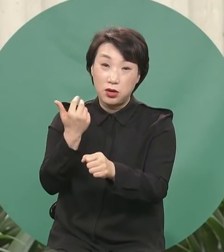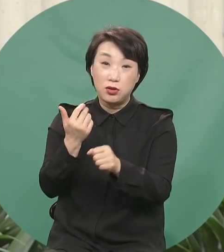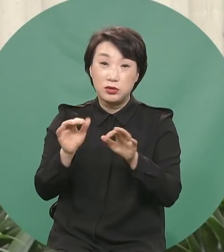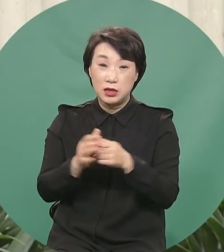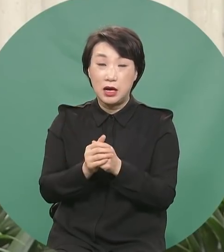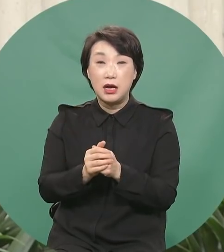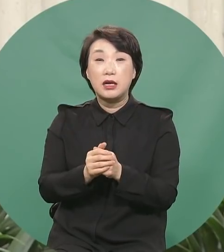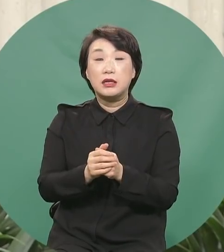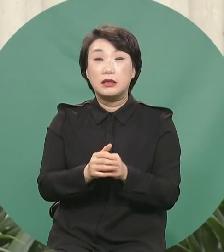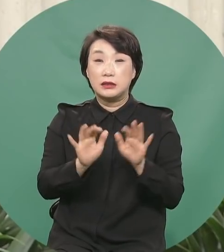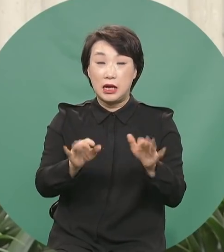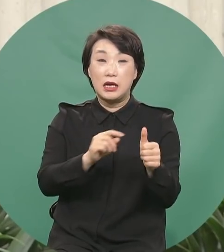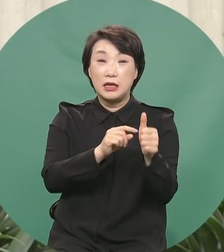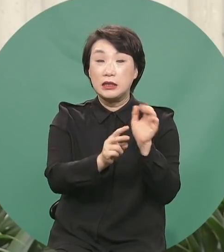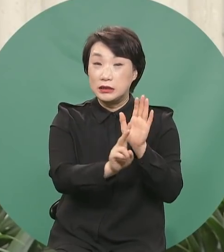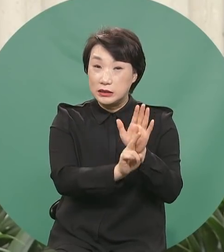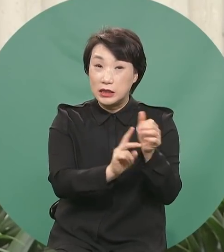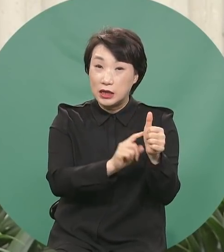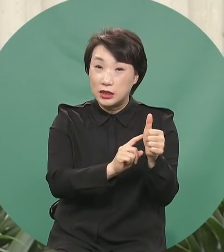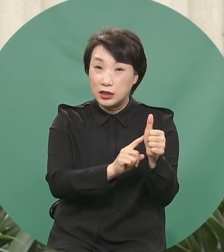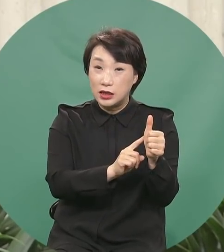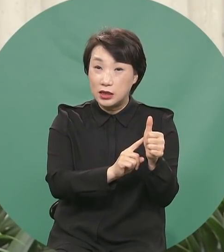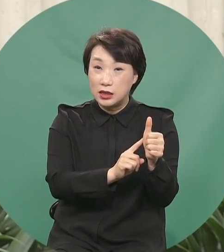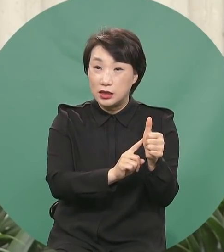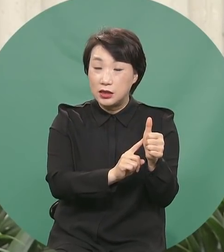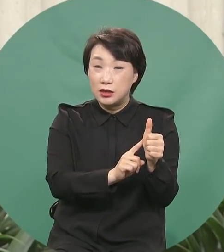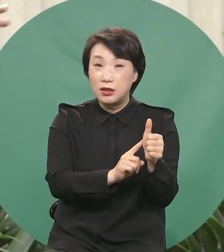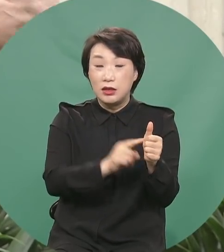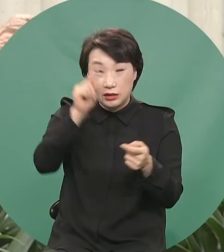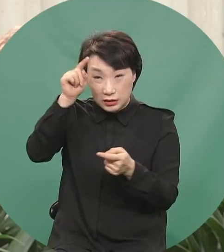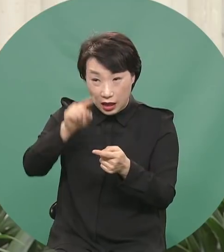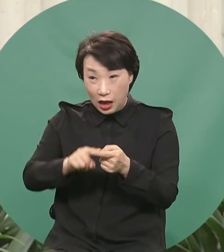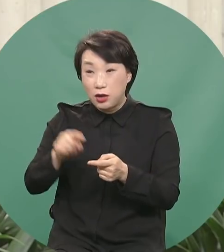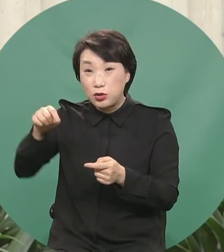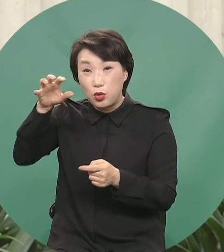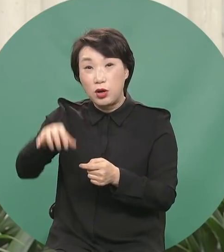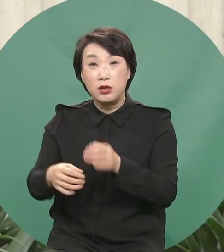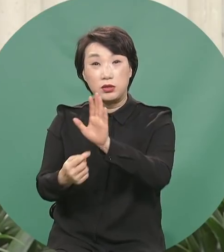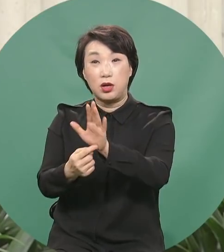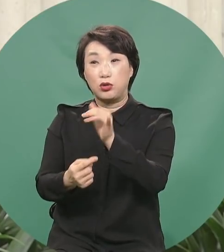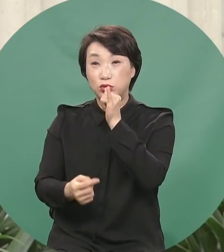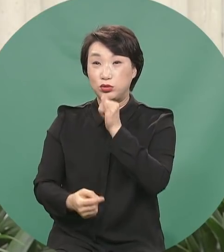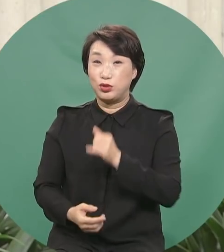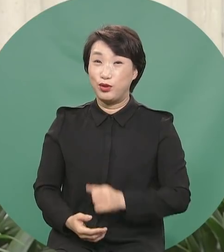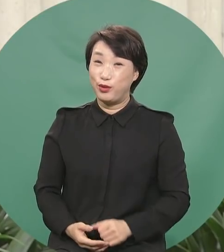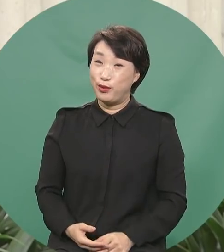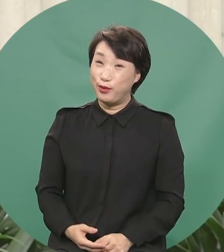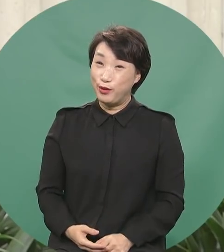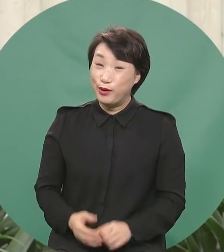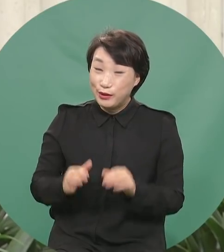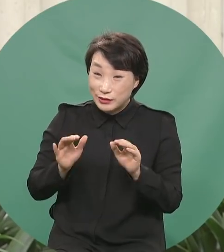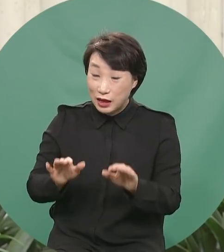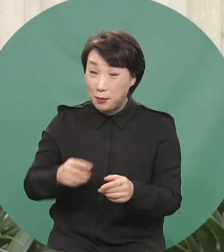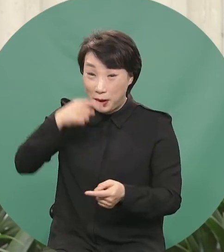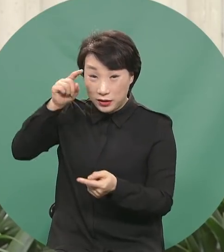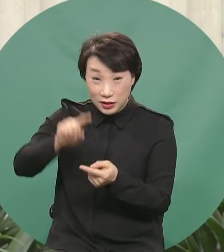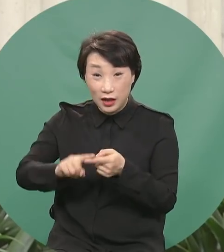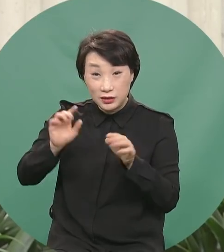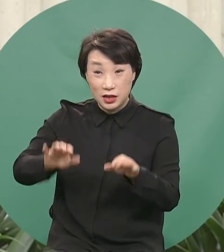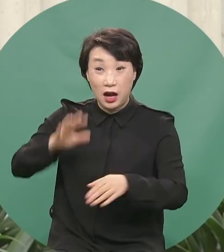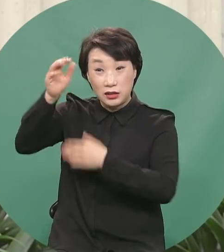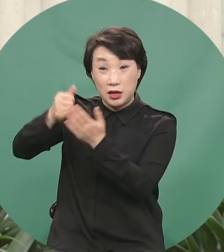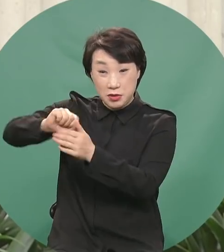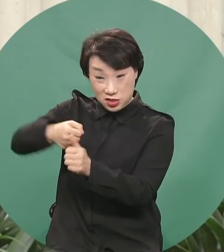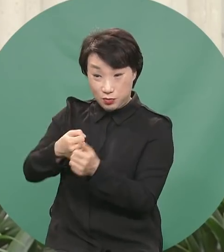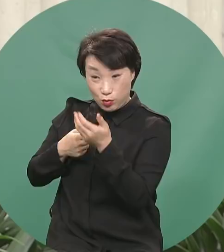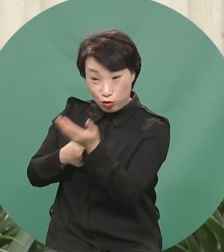하신 말씀이 그대로 현장에서 이루어지는 것을 보세요. 응? 마땅히 하나님께